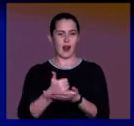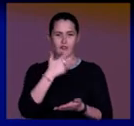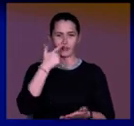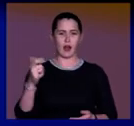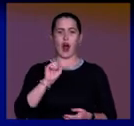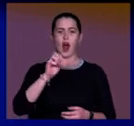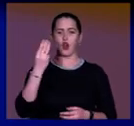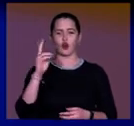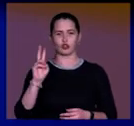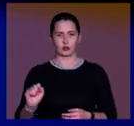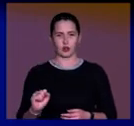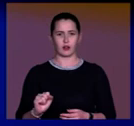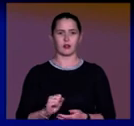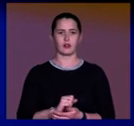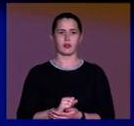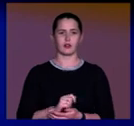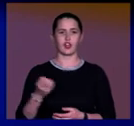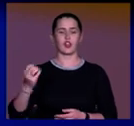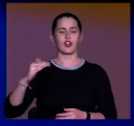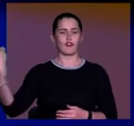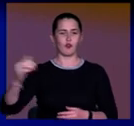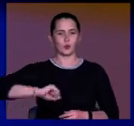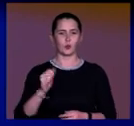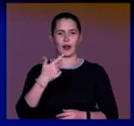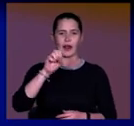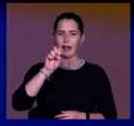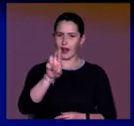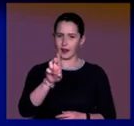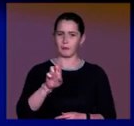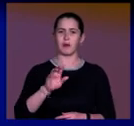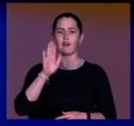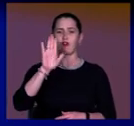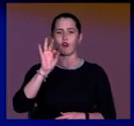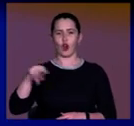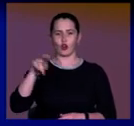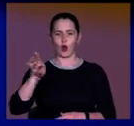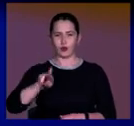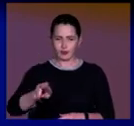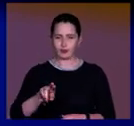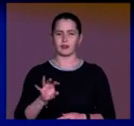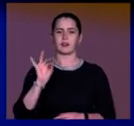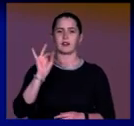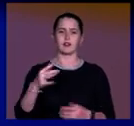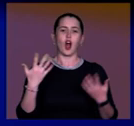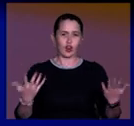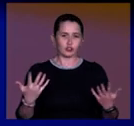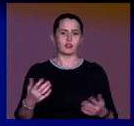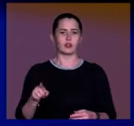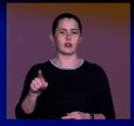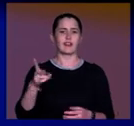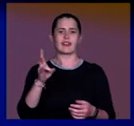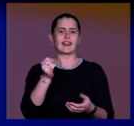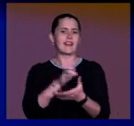алёшка его друзья глеб володя и конечно же вы помните